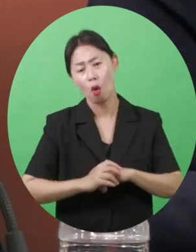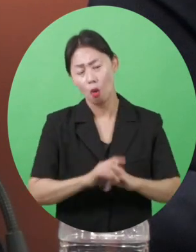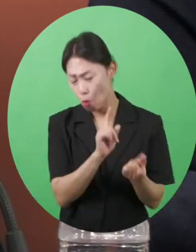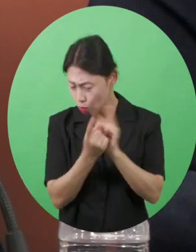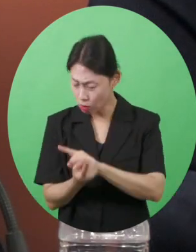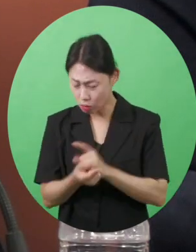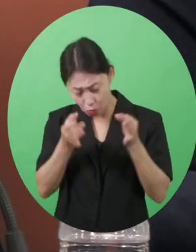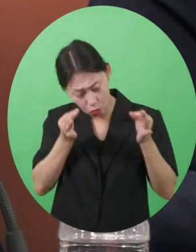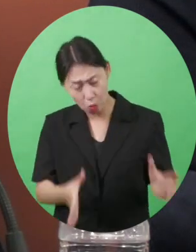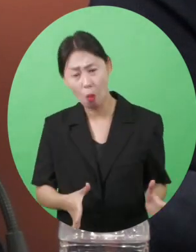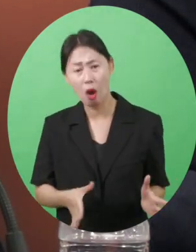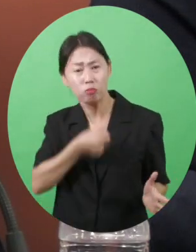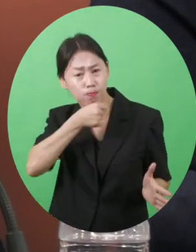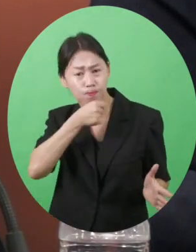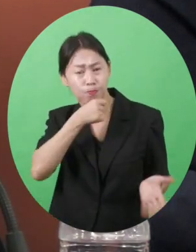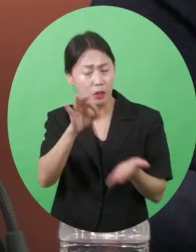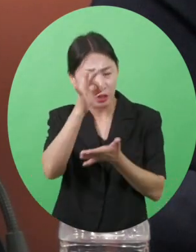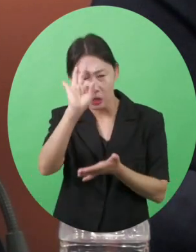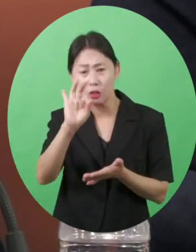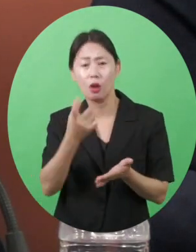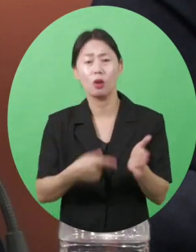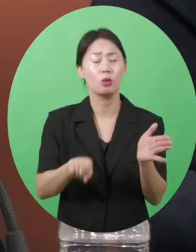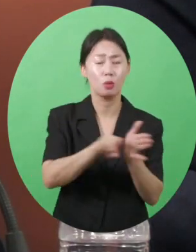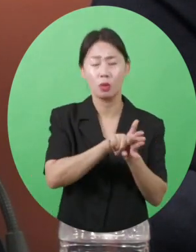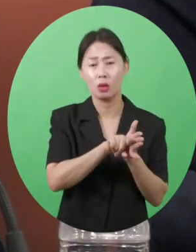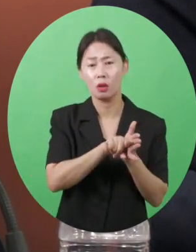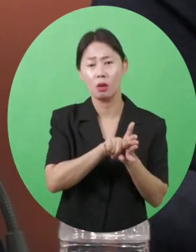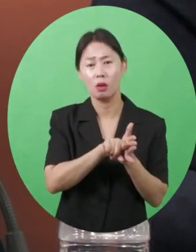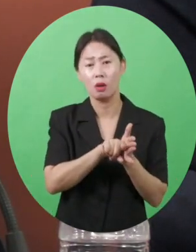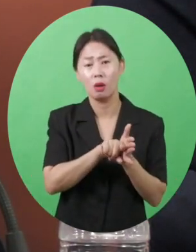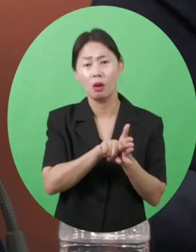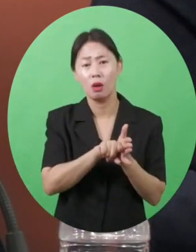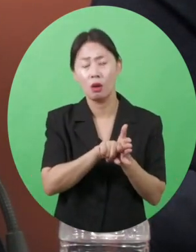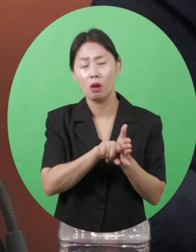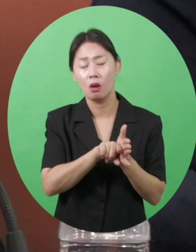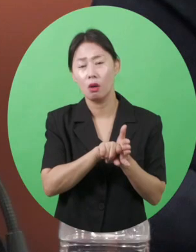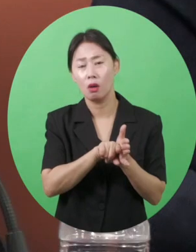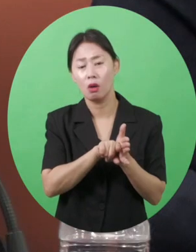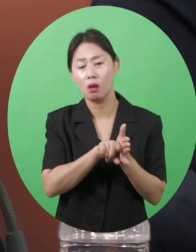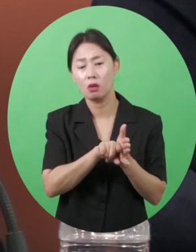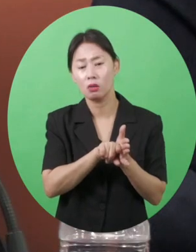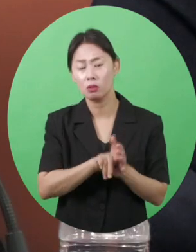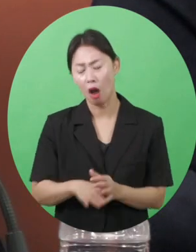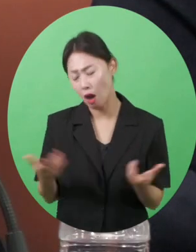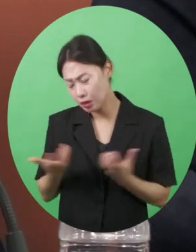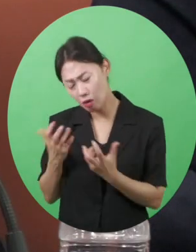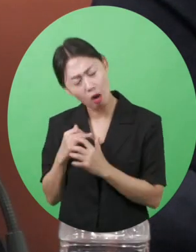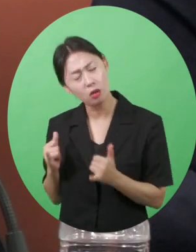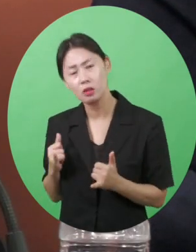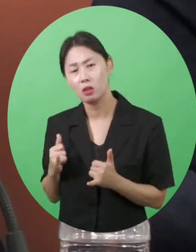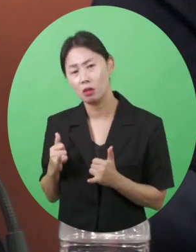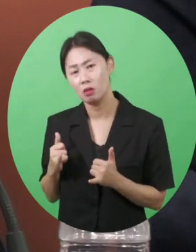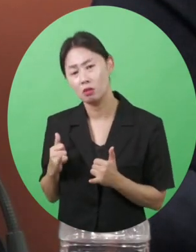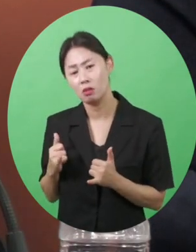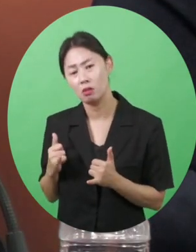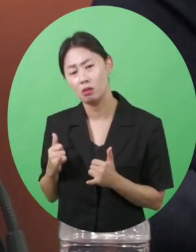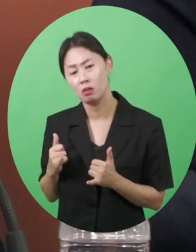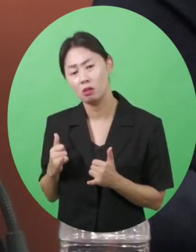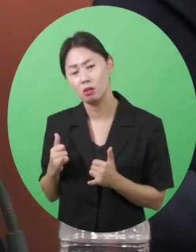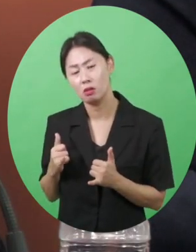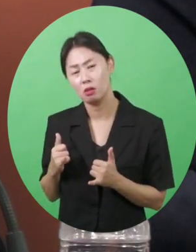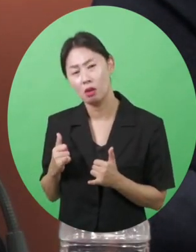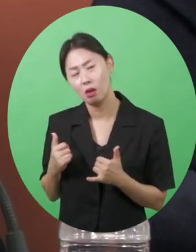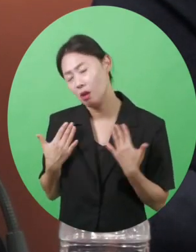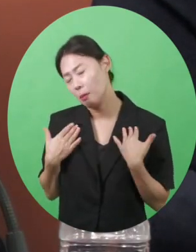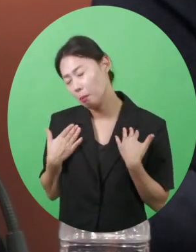위탁 기간 동안의 실적을 인정하지 않는 그런 결과로 인해서 실무자들이